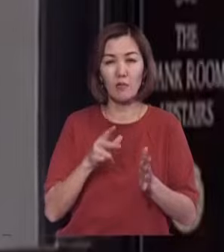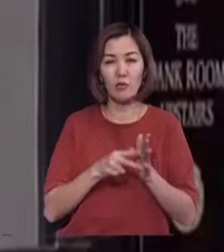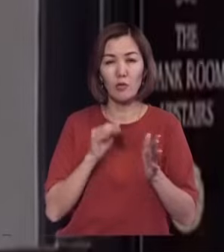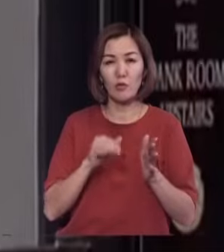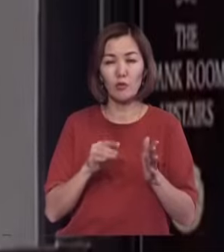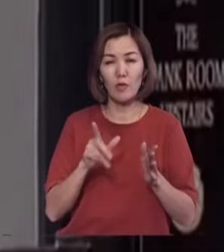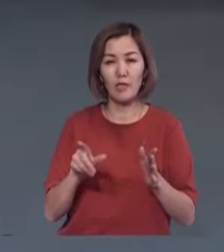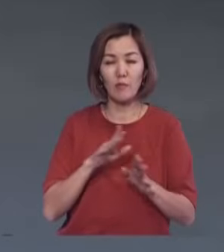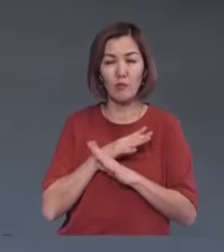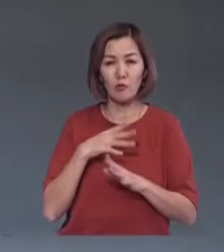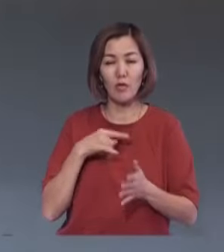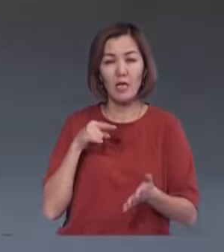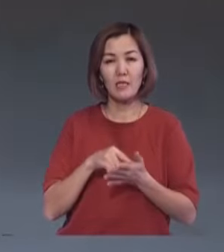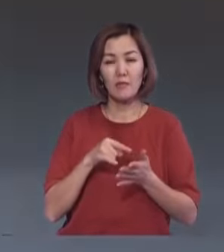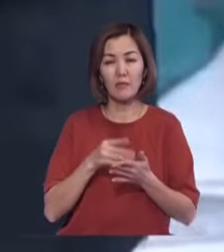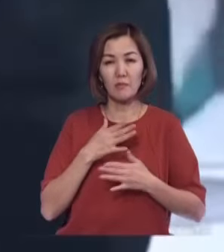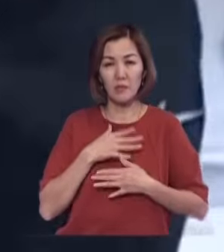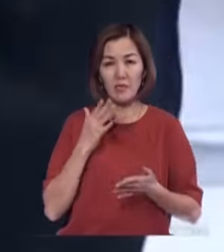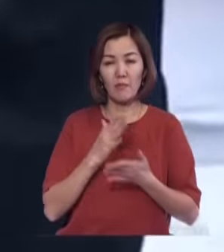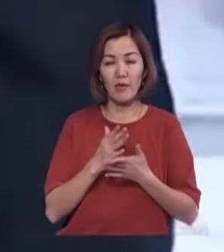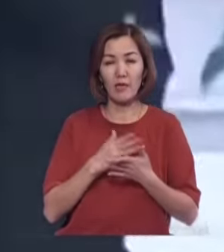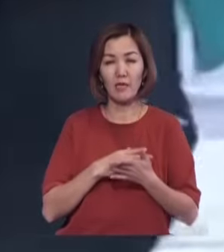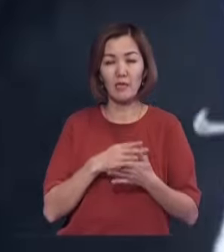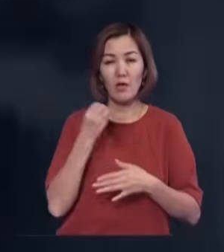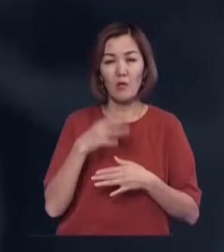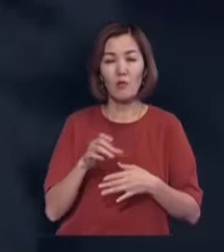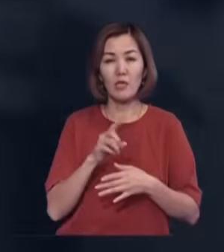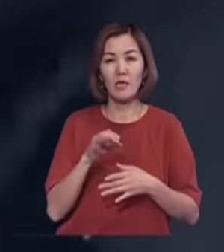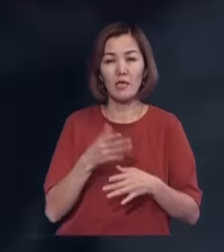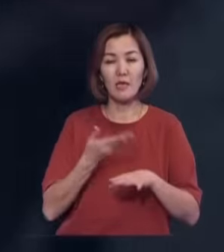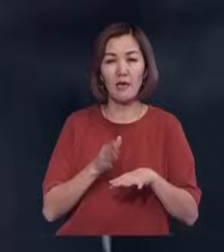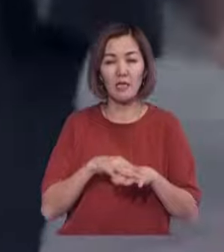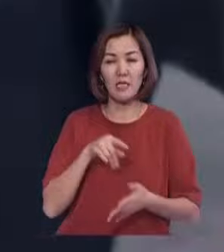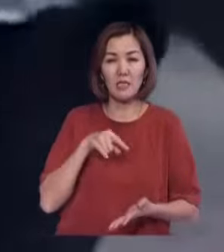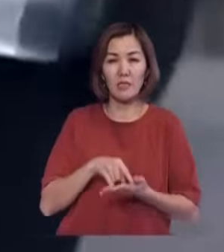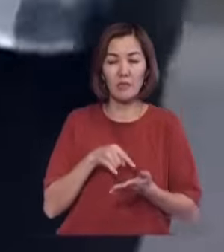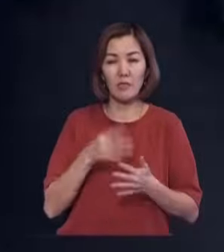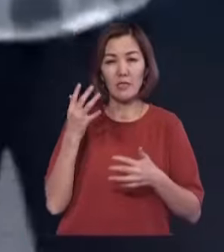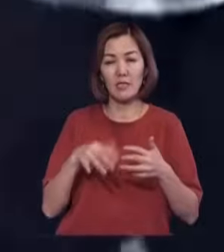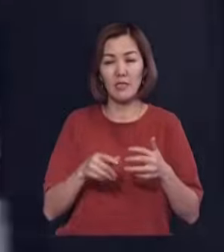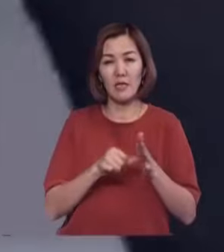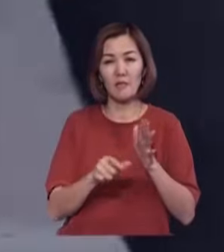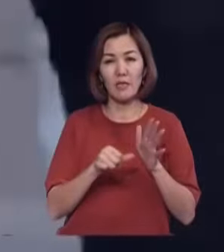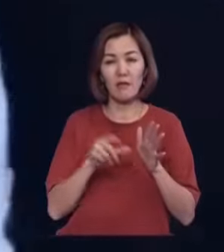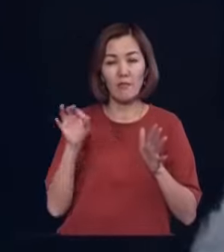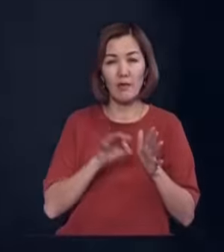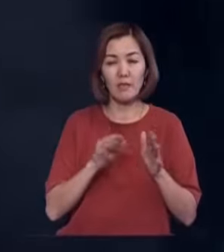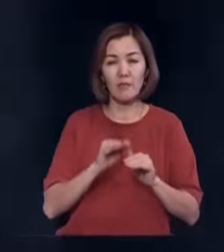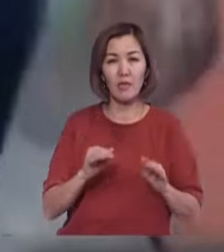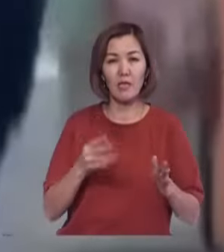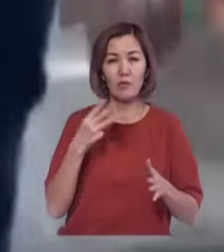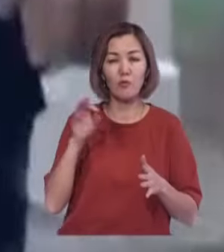екен. Семіздіктің біздің аймаққа да қатысы бар. Орталық Азияда артық салмақтан ересек тұрғындардың шамамен 66%, ал